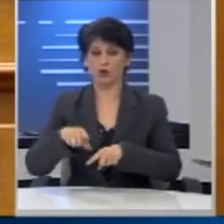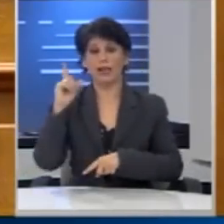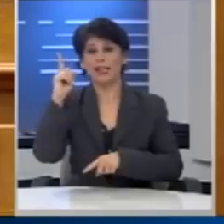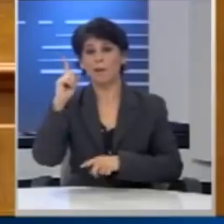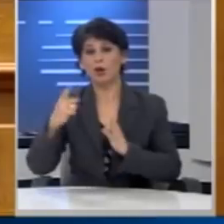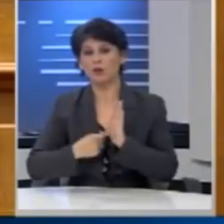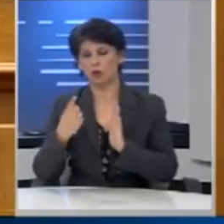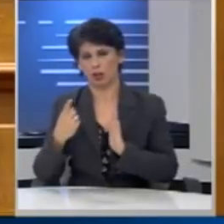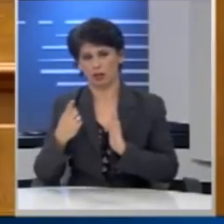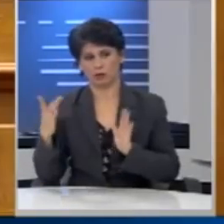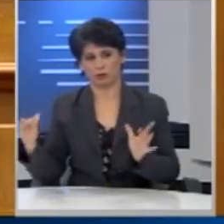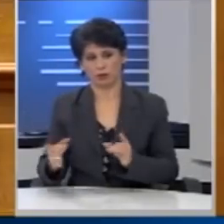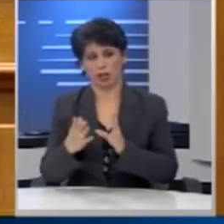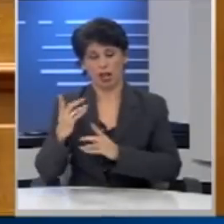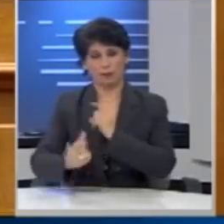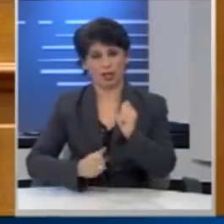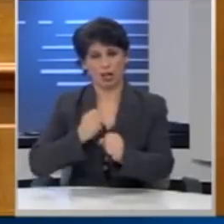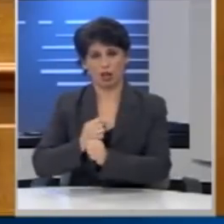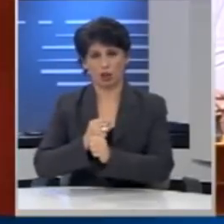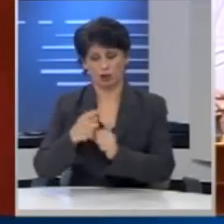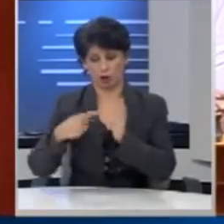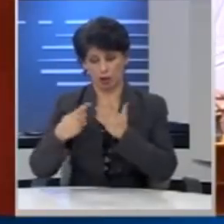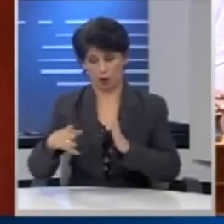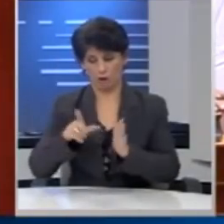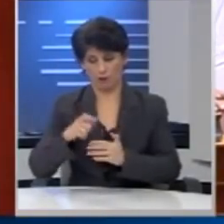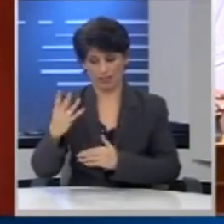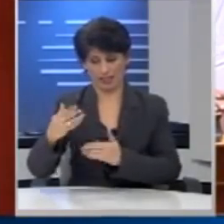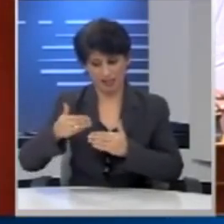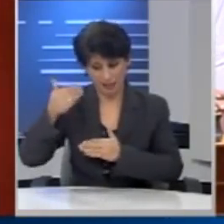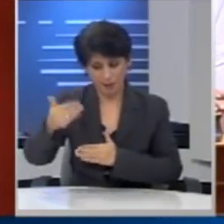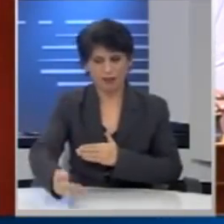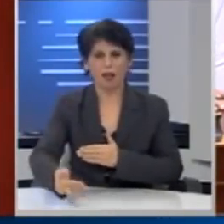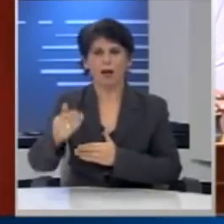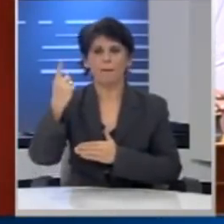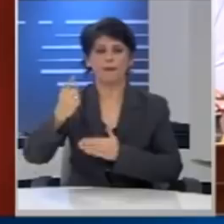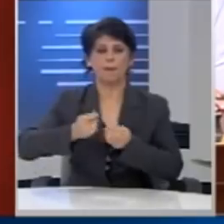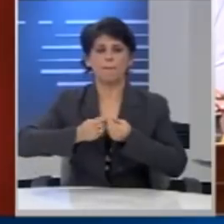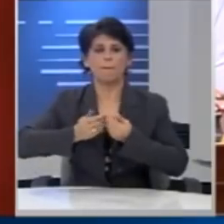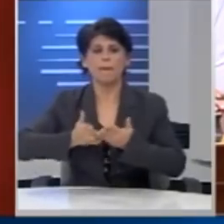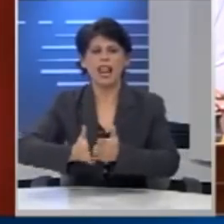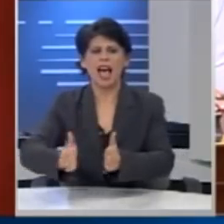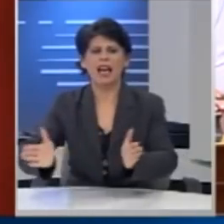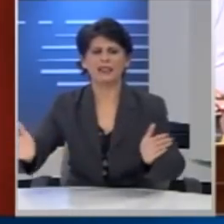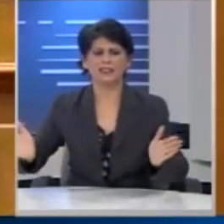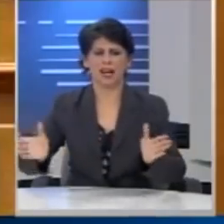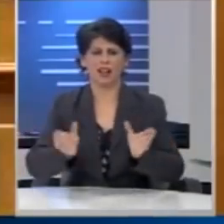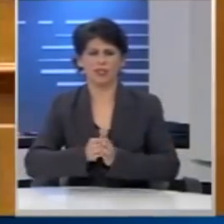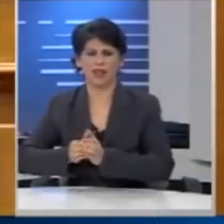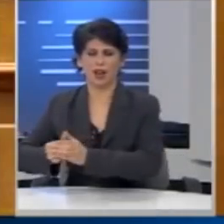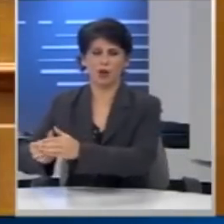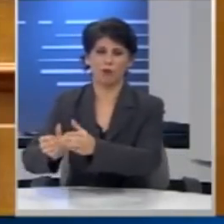φορά τουλάχιστον από τα χρόνια της μεταπολίτευσης, μία πλατιά